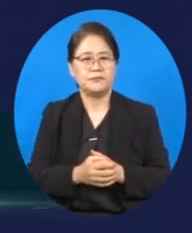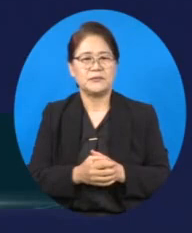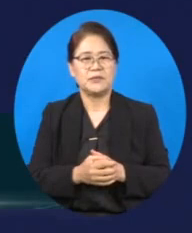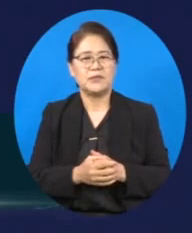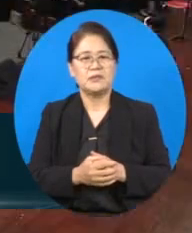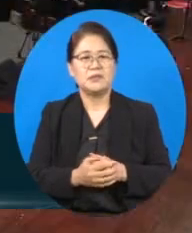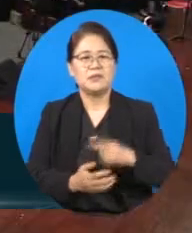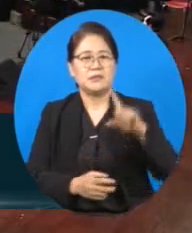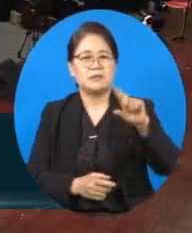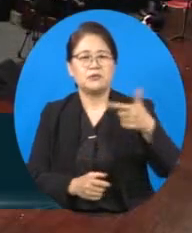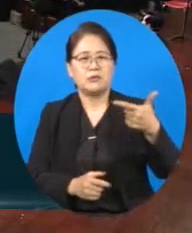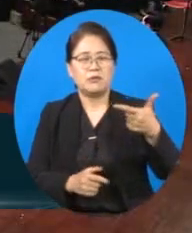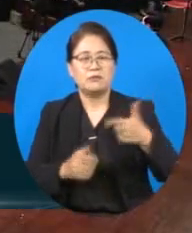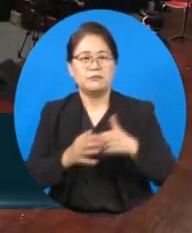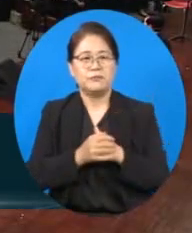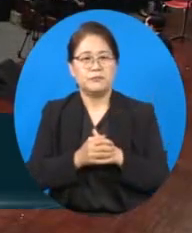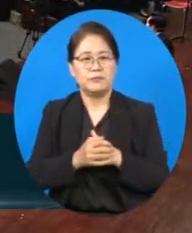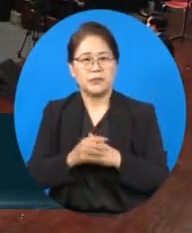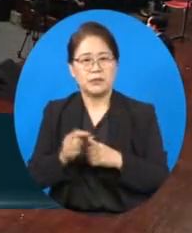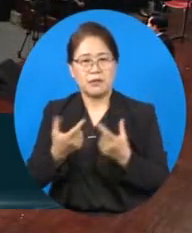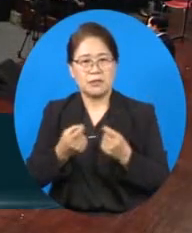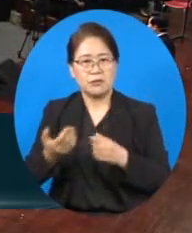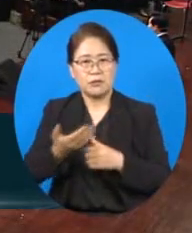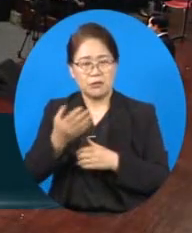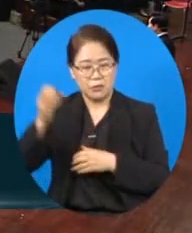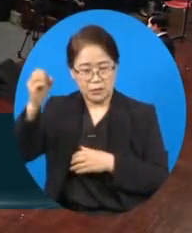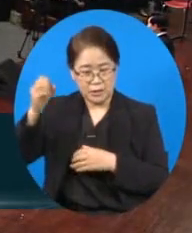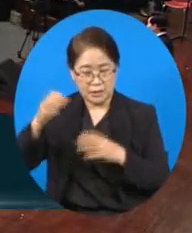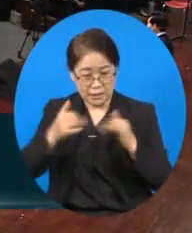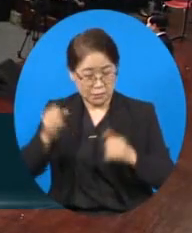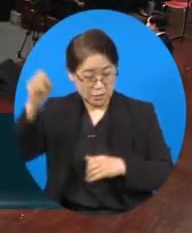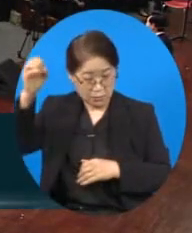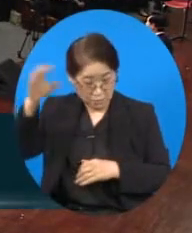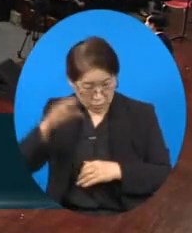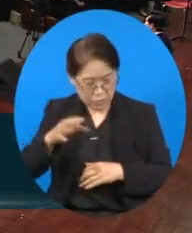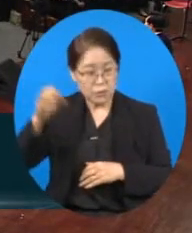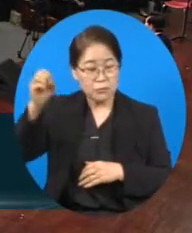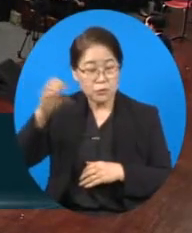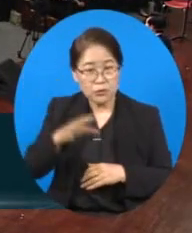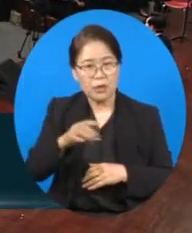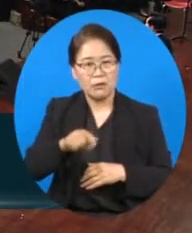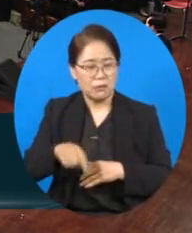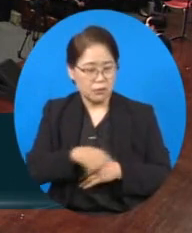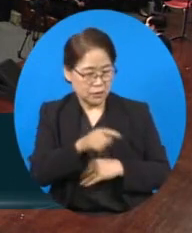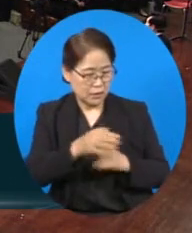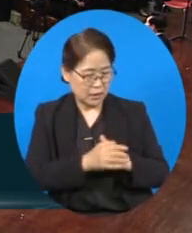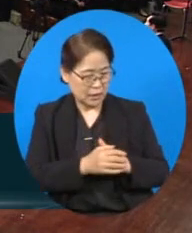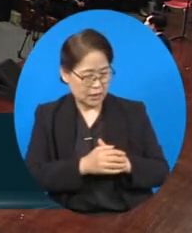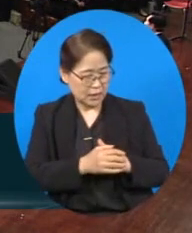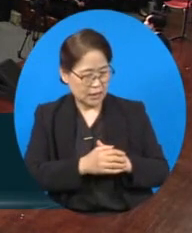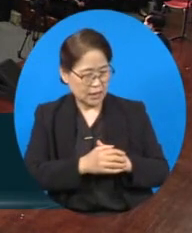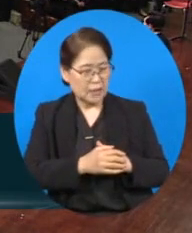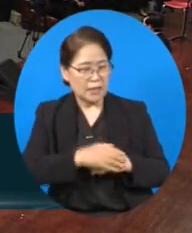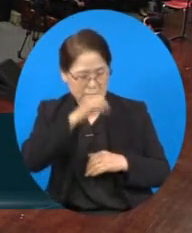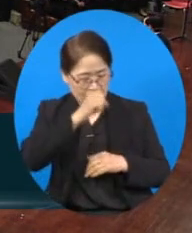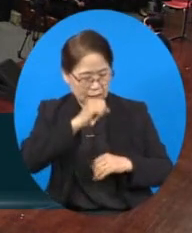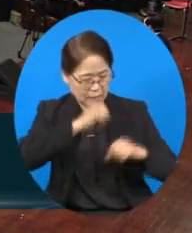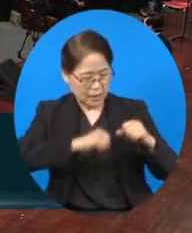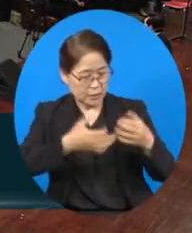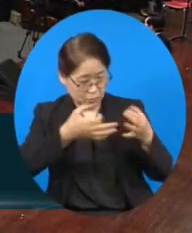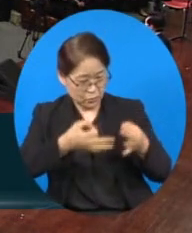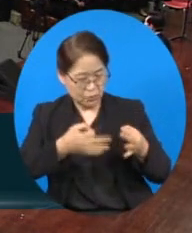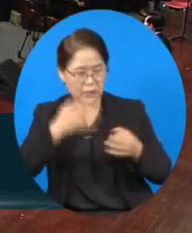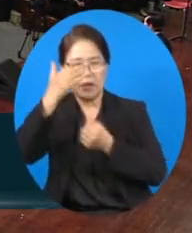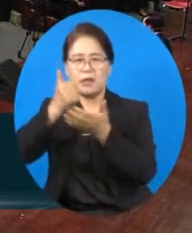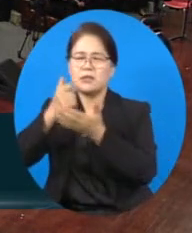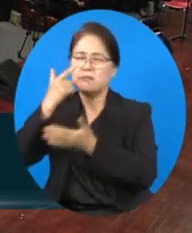말씀을 읽겠습니다 다 같이요 이같이 너희 빛이 사람 앞에 비치게 하여 그들로 너희 착한 행실을 보고 하늘에 계신